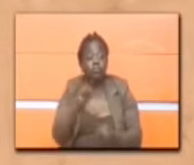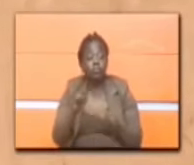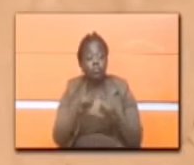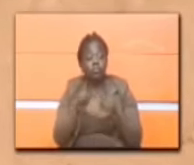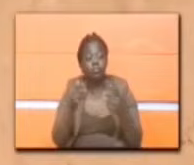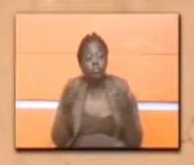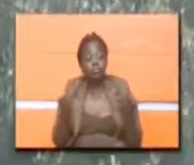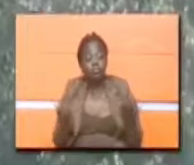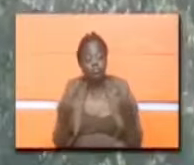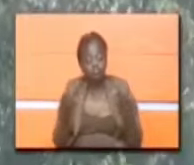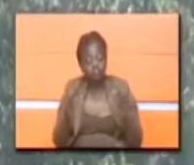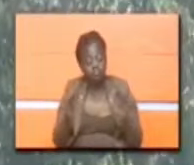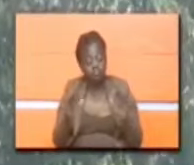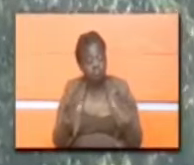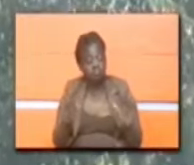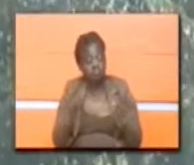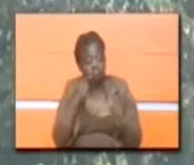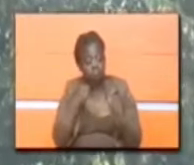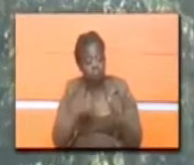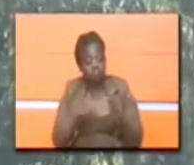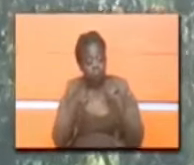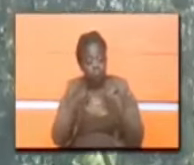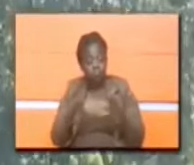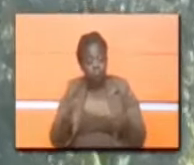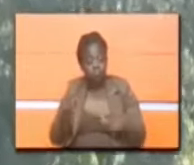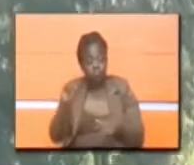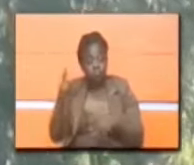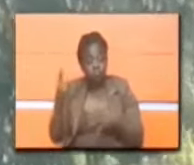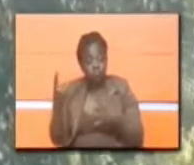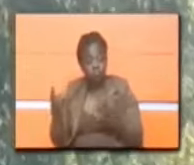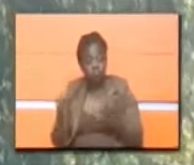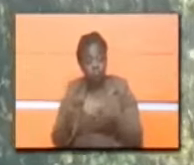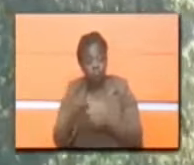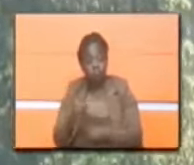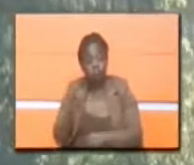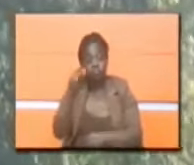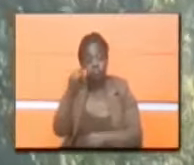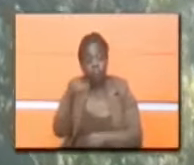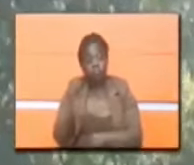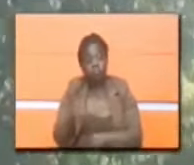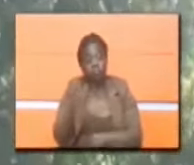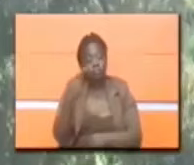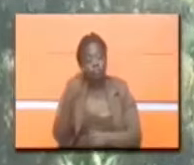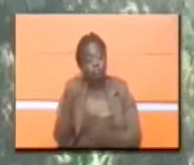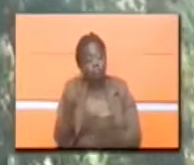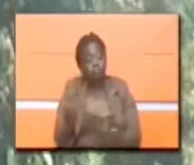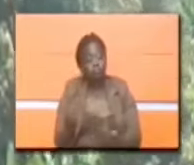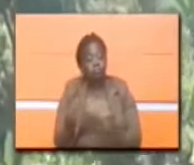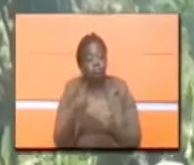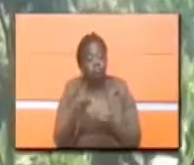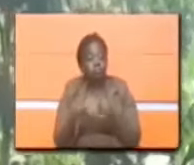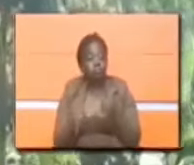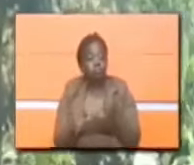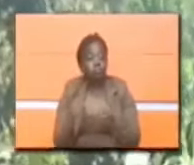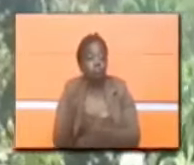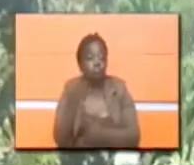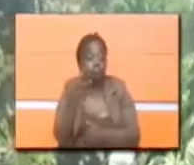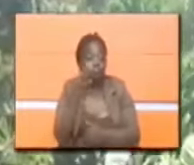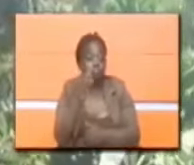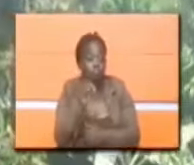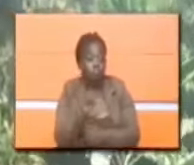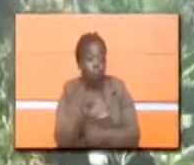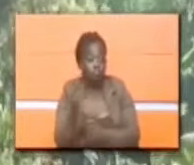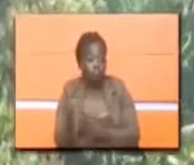somba wanene wa marayo bagama nti takali yawe mukusoka lyali welako yika 17 mwe monga kati wasigaddewo yika 30